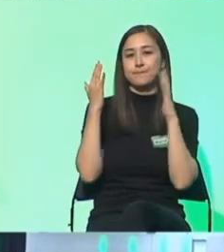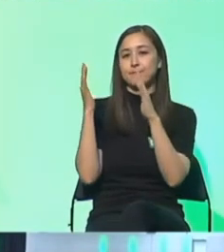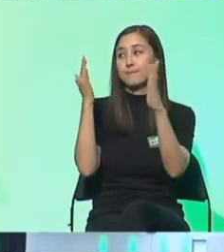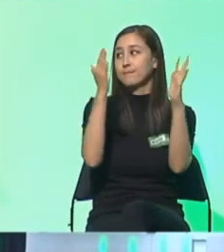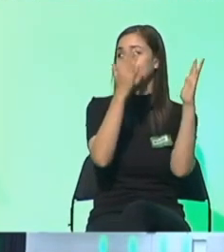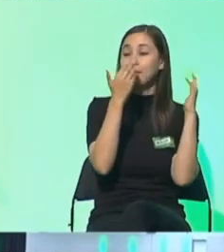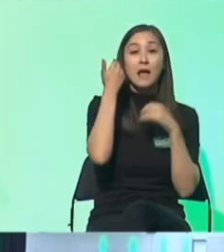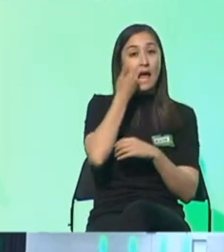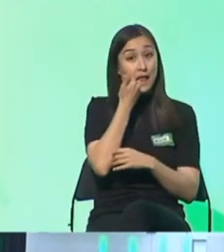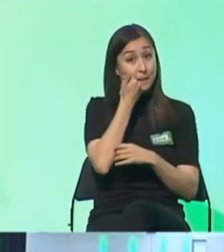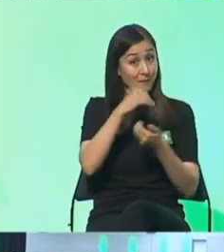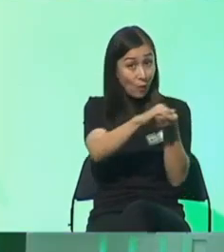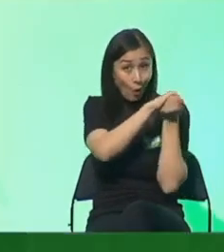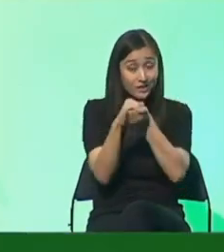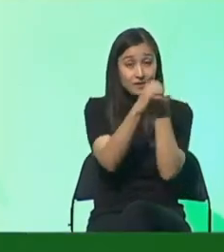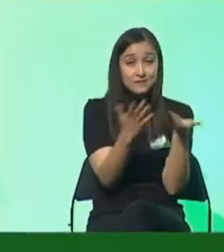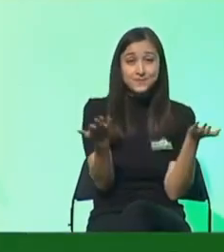Und liebe Freundinnen und Freunde,